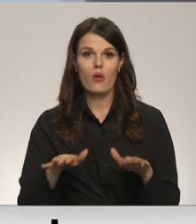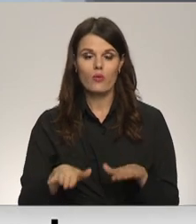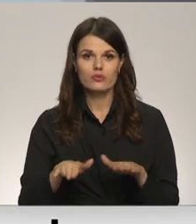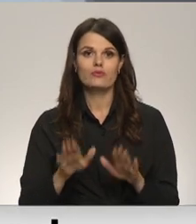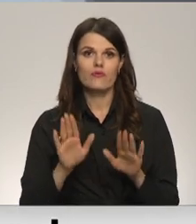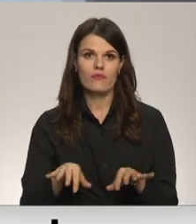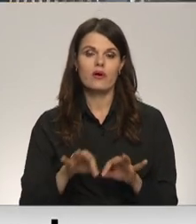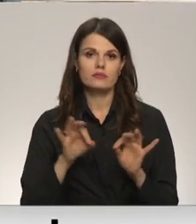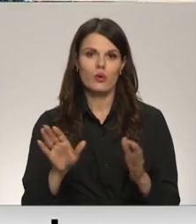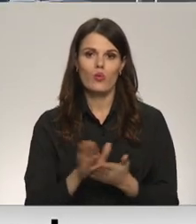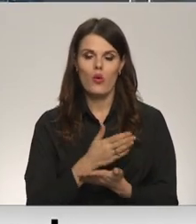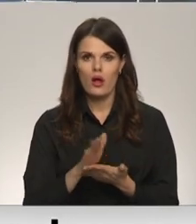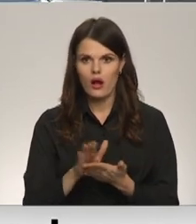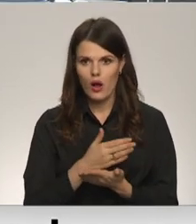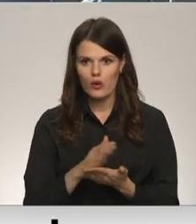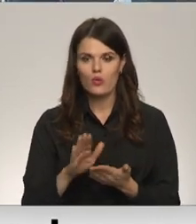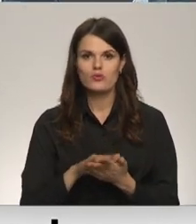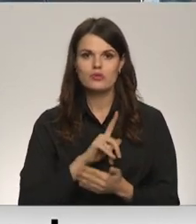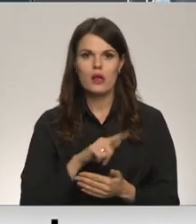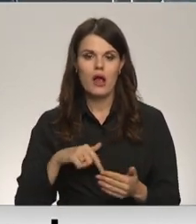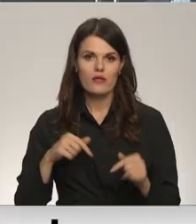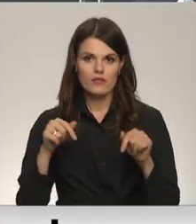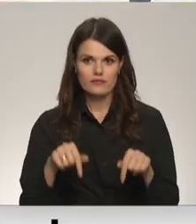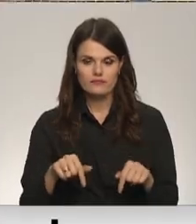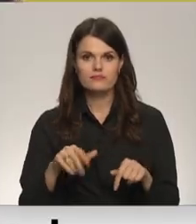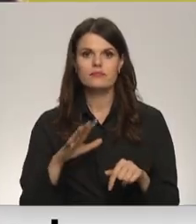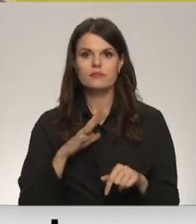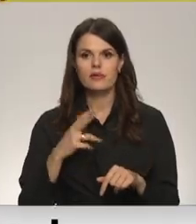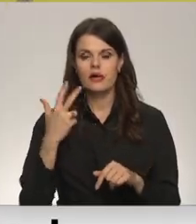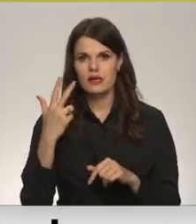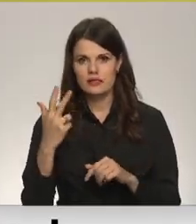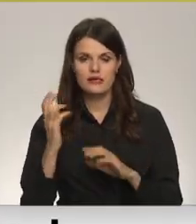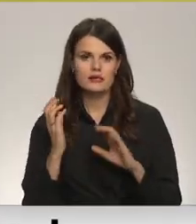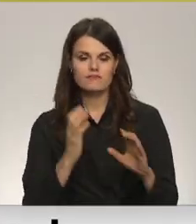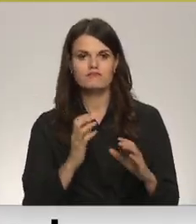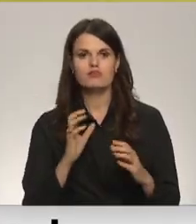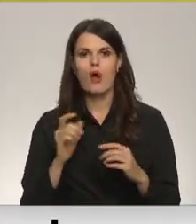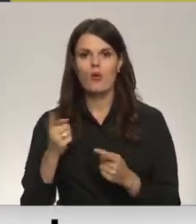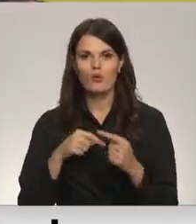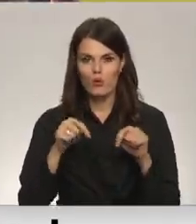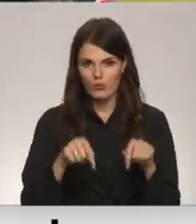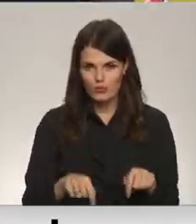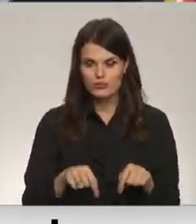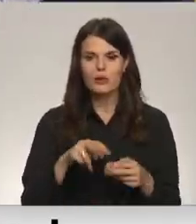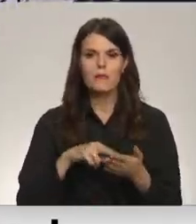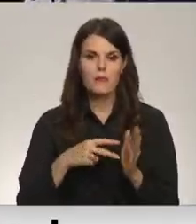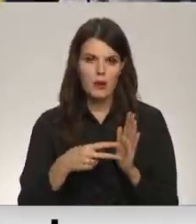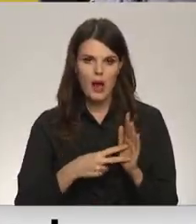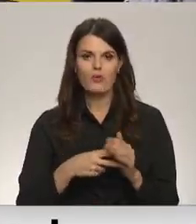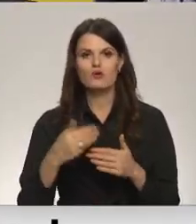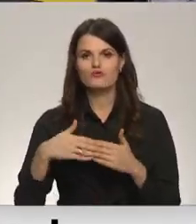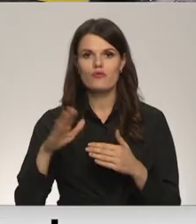to varēs nokārtot. Līdz šiem uz Latviju notikuši trīs repatriācijas reisi no Ļvīvas un plānots, ka tuvākajās dienās būs arī